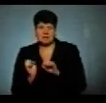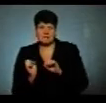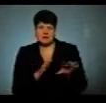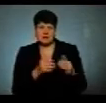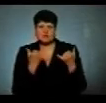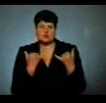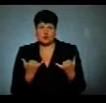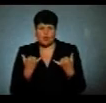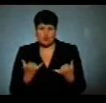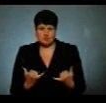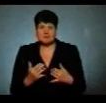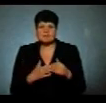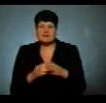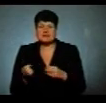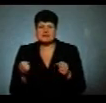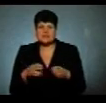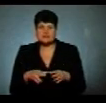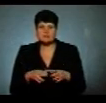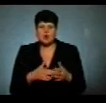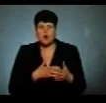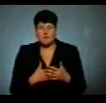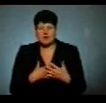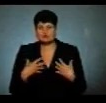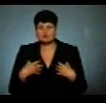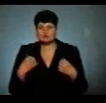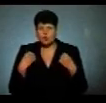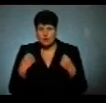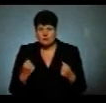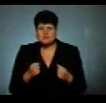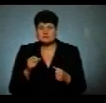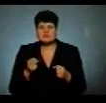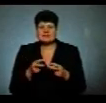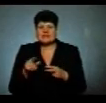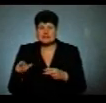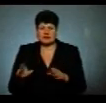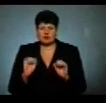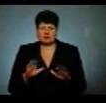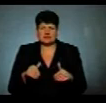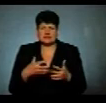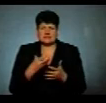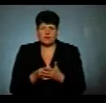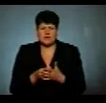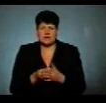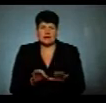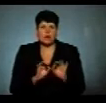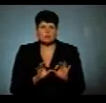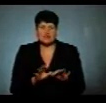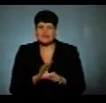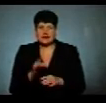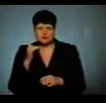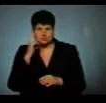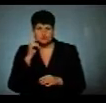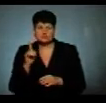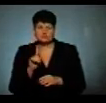сьогодні фахівцям з громадського здоров'я, фахівцям, які можуть дати свої рекомендації. І я не виключаю такого, що